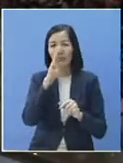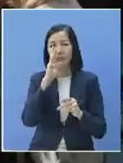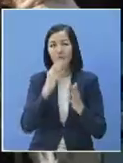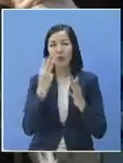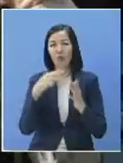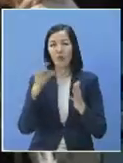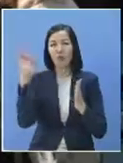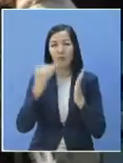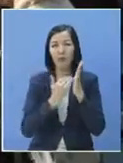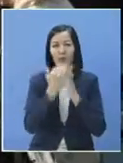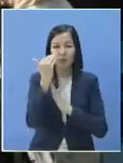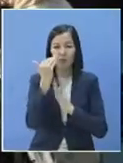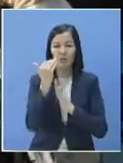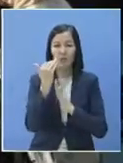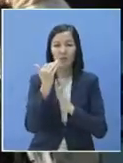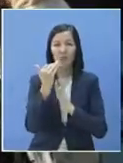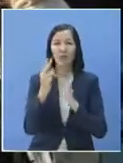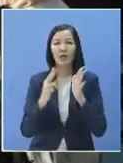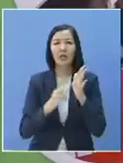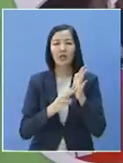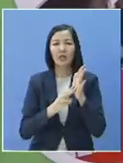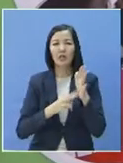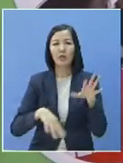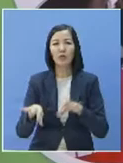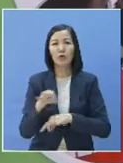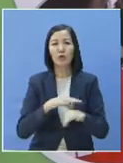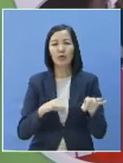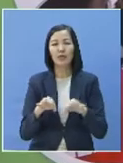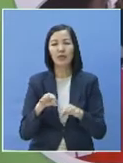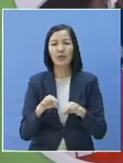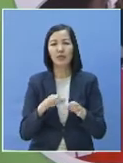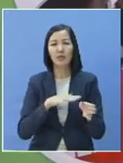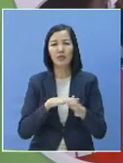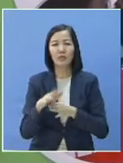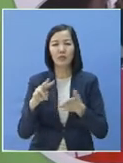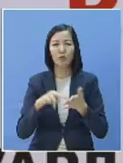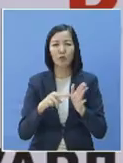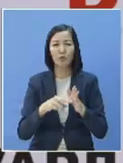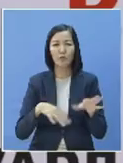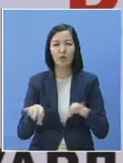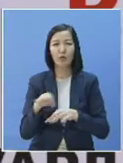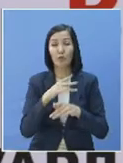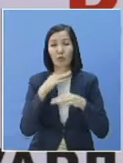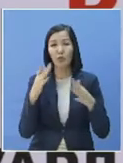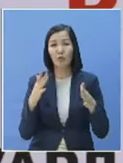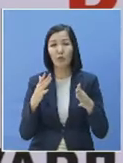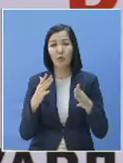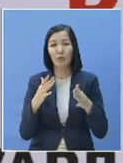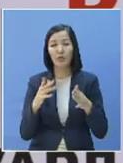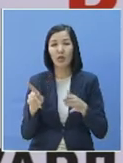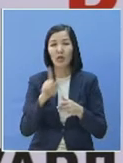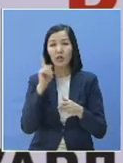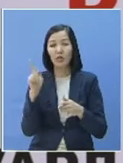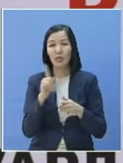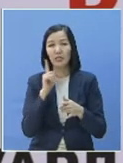30%-ға көтермек. Ұлттық жеті жобада волонтер жылында жүзеге аспақ. Жоспарда жобада көп, тек жылымық жастарды